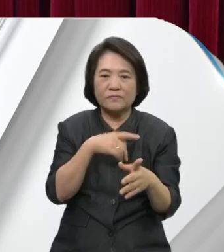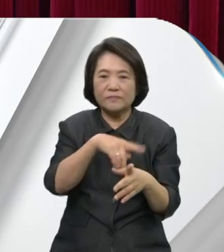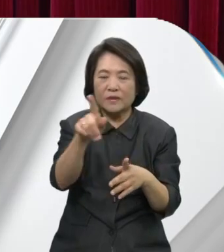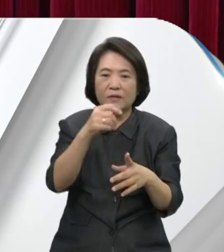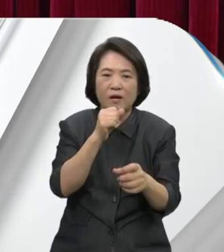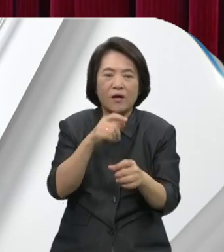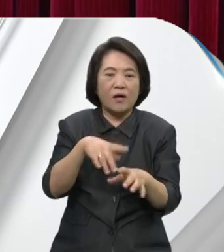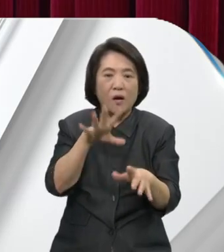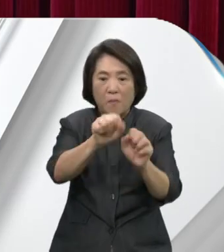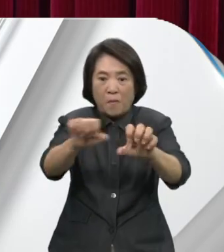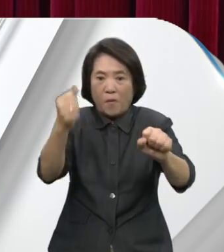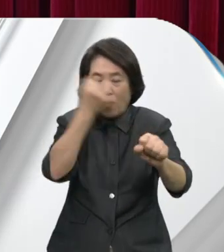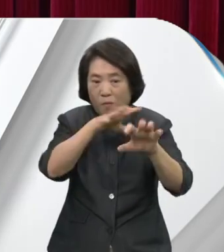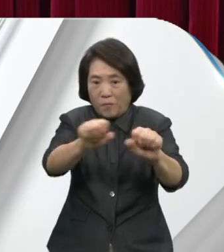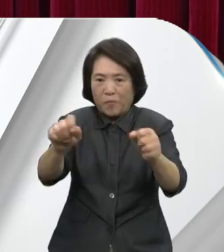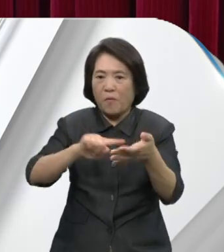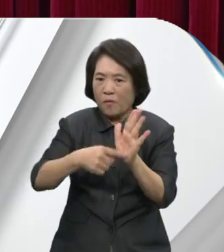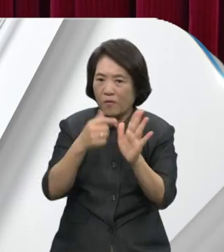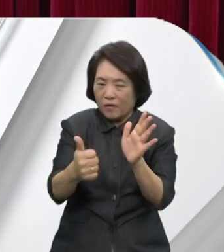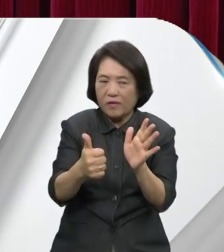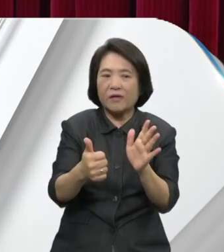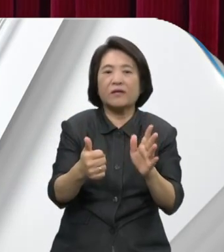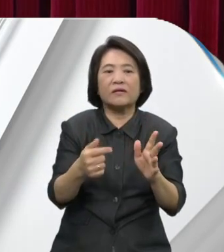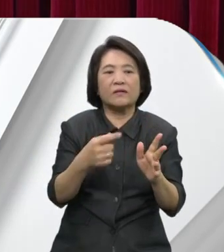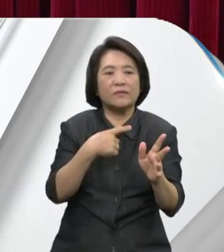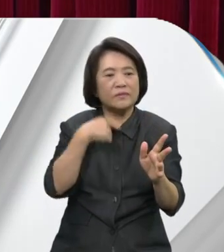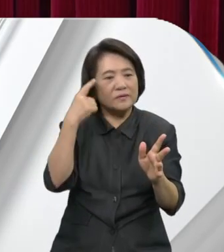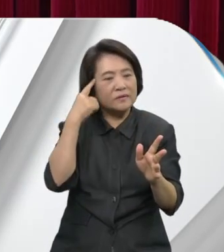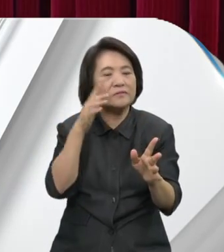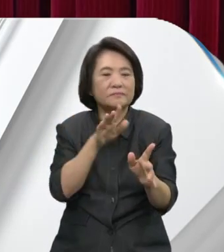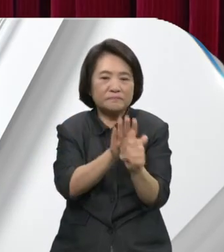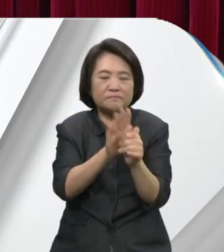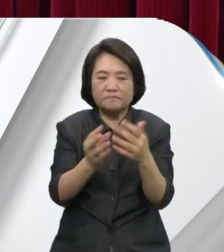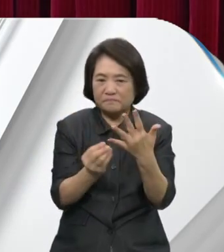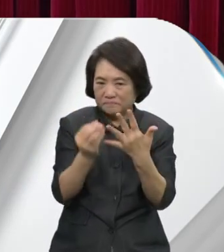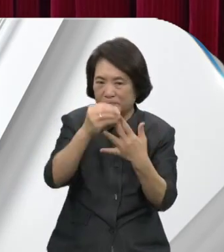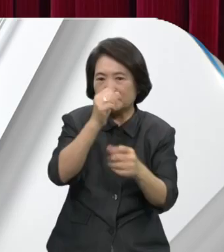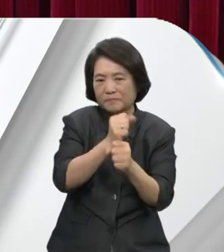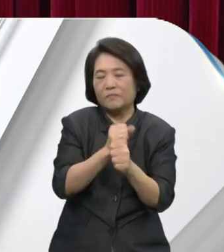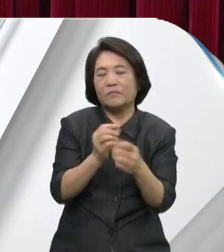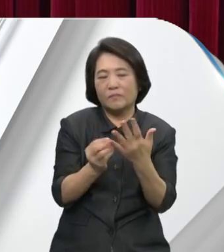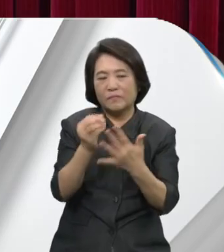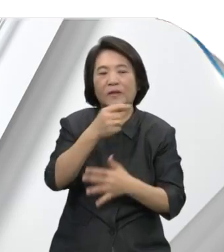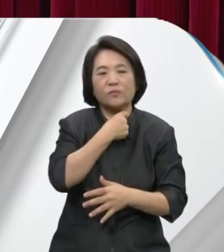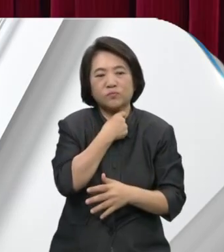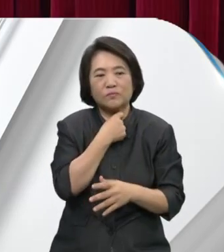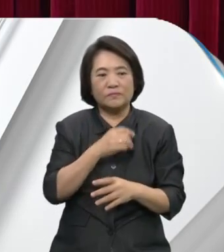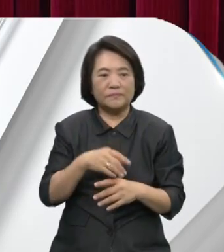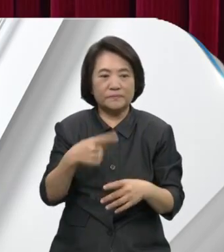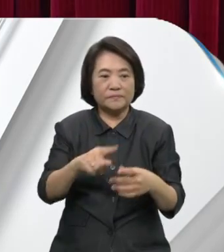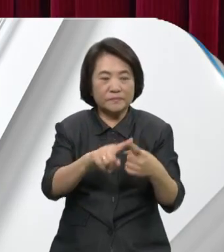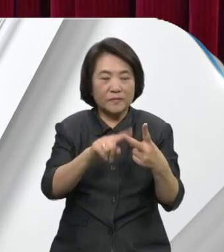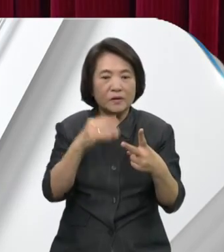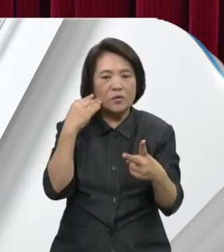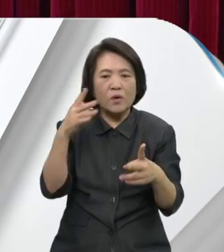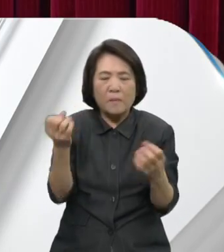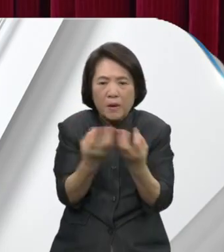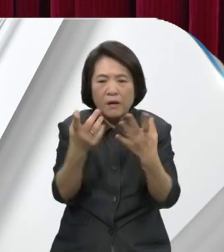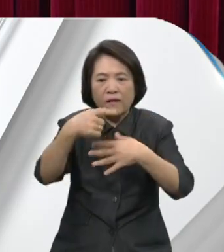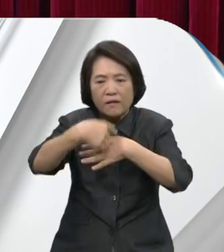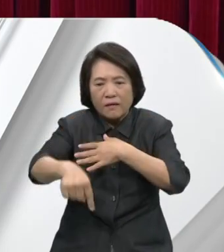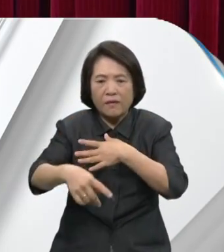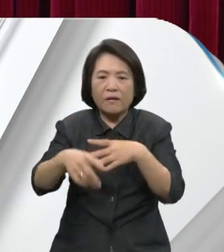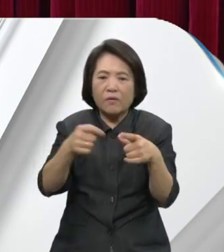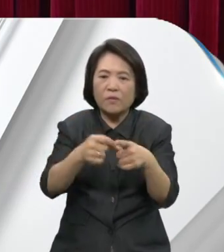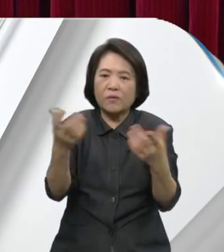案。表现优异的基层员警应该要有更多元的升迁机会。因公受伤、因公